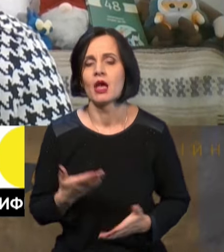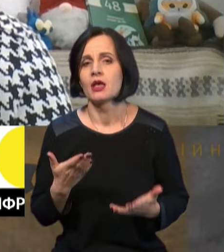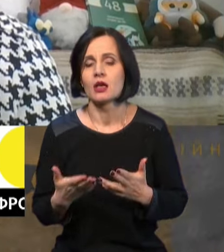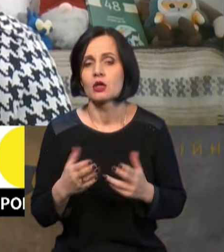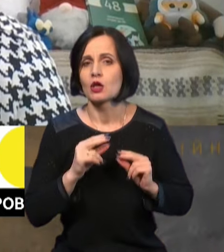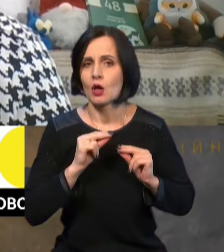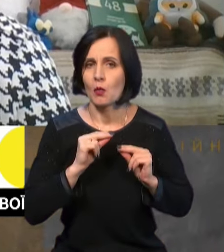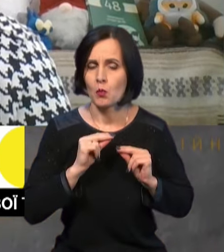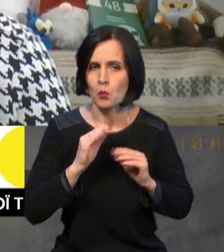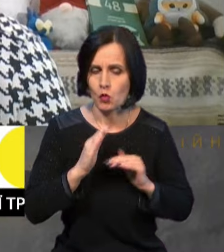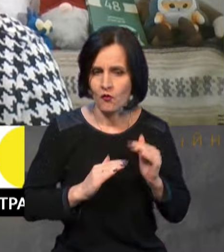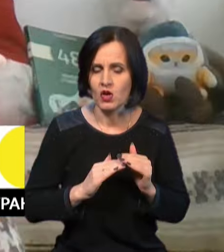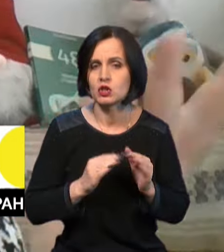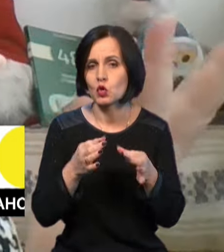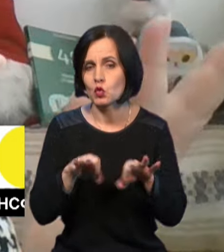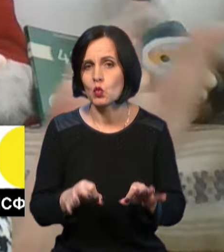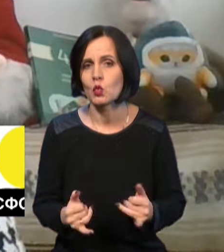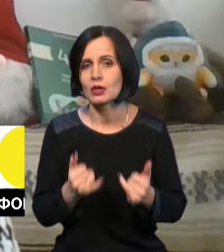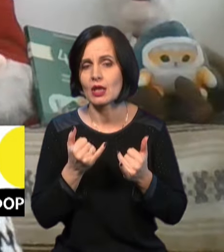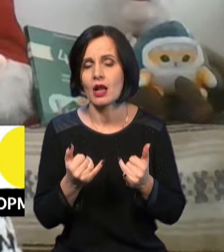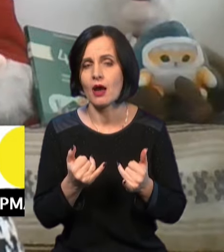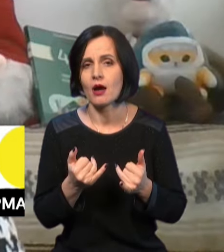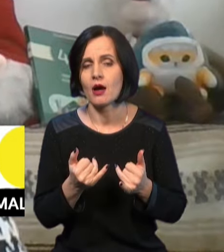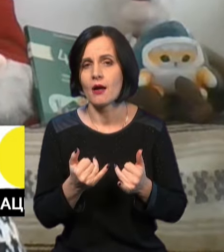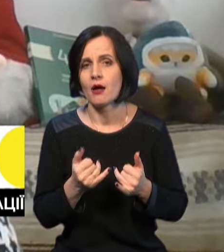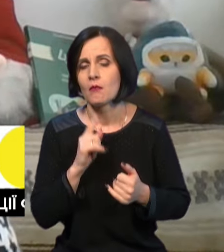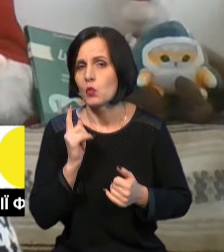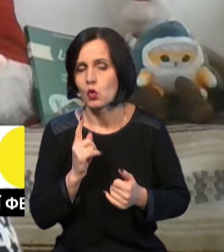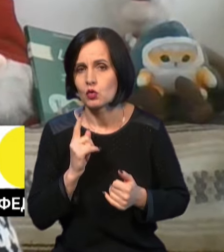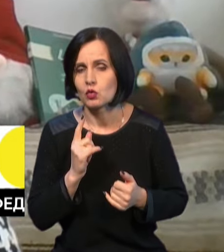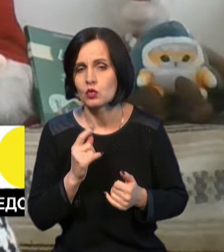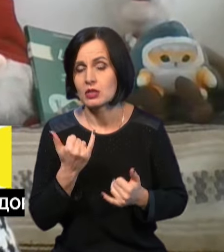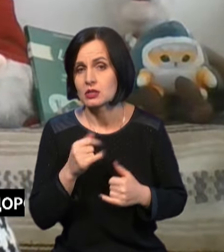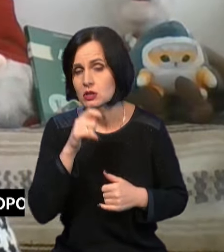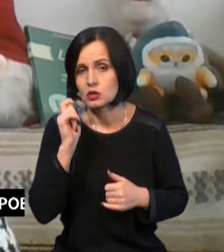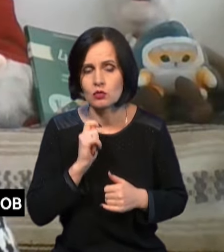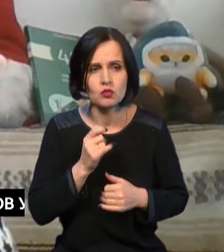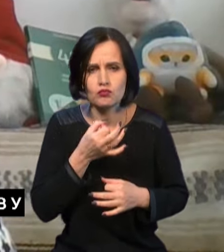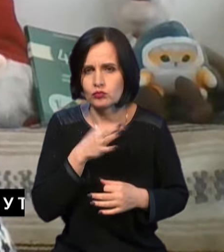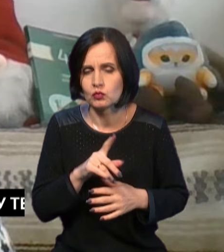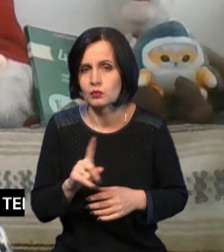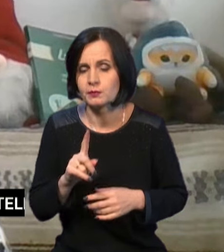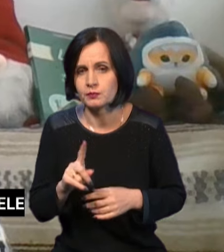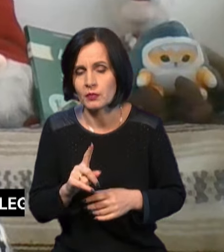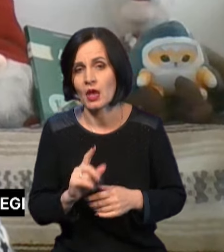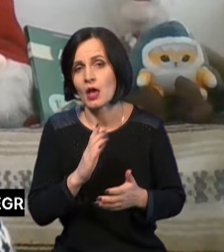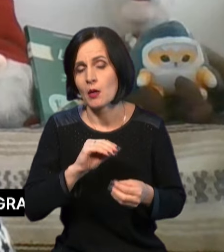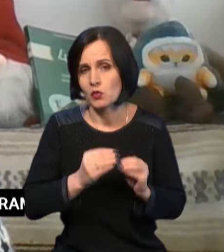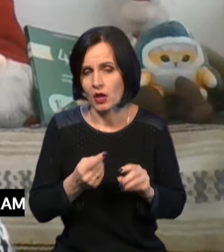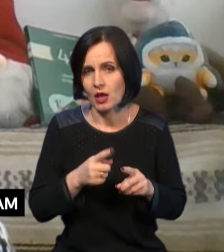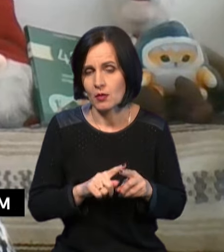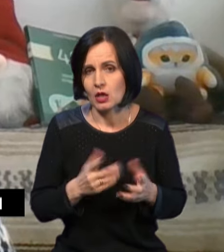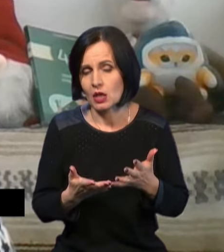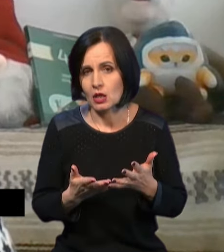для неповнолітніх зараз в Україні? Все, що завгодно. Просто проблема в тому, що по деяких професіях, які є суто